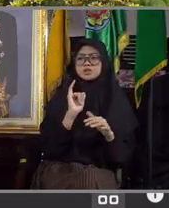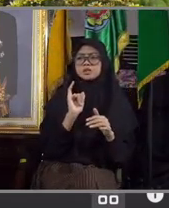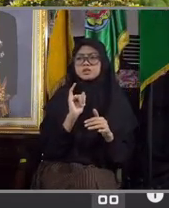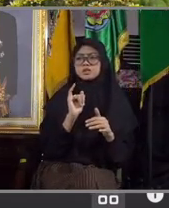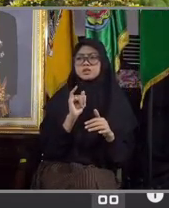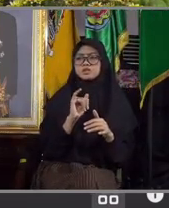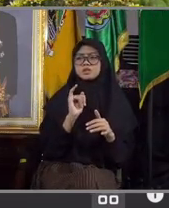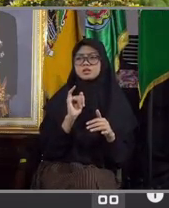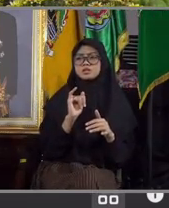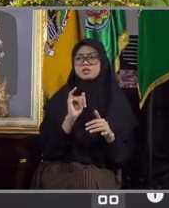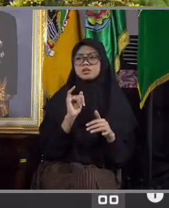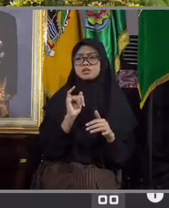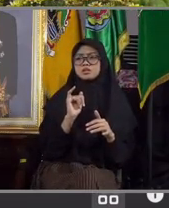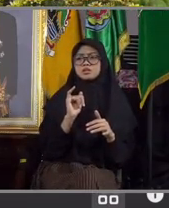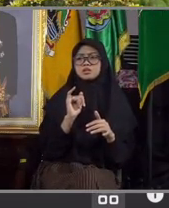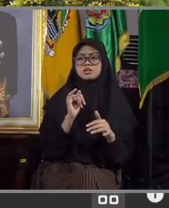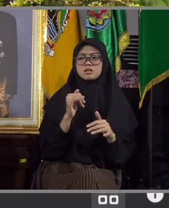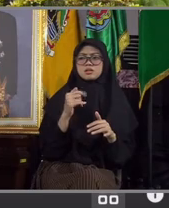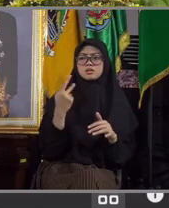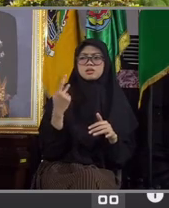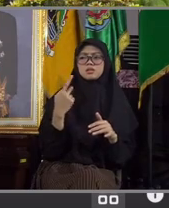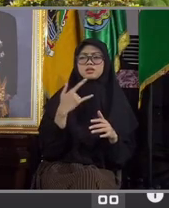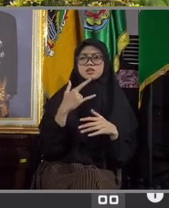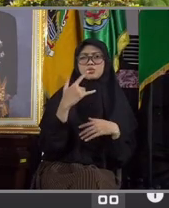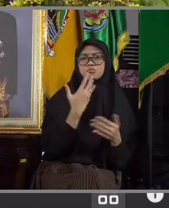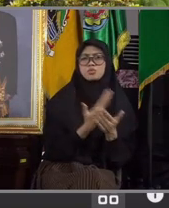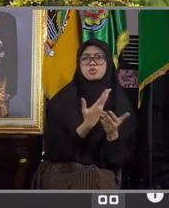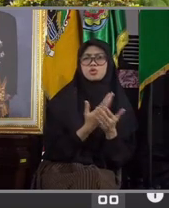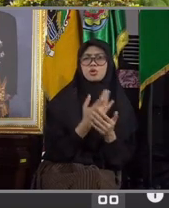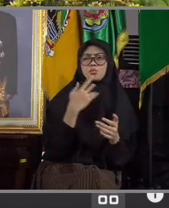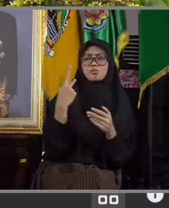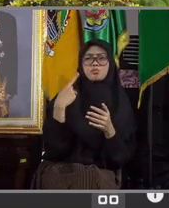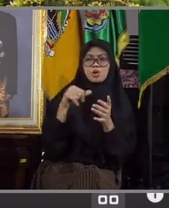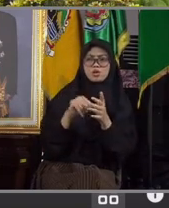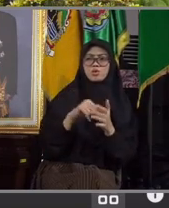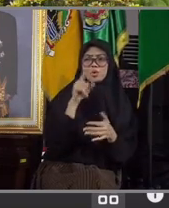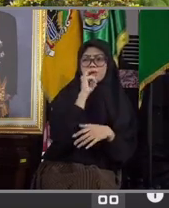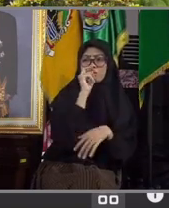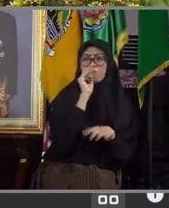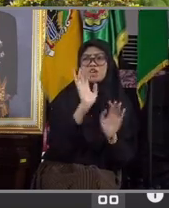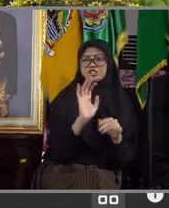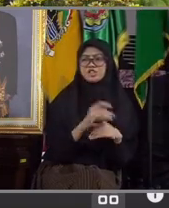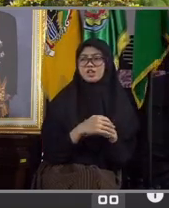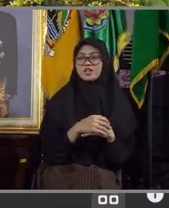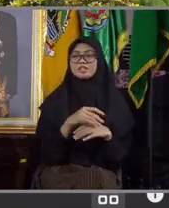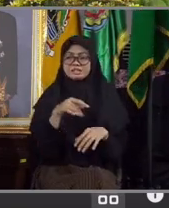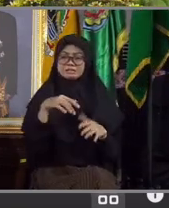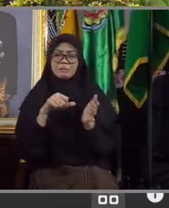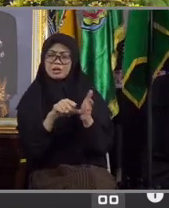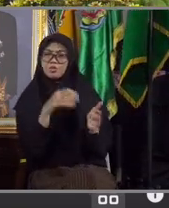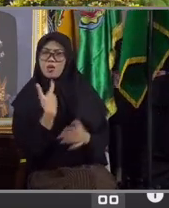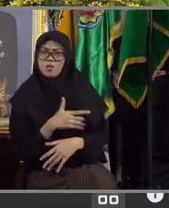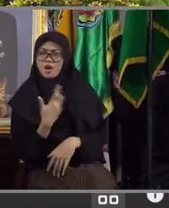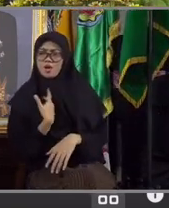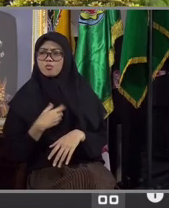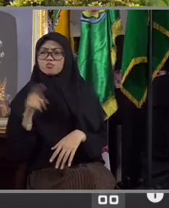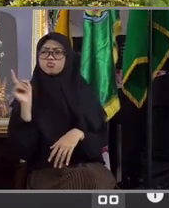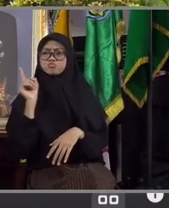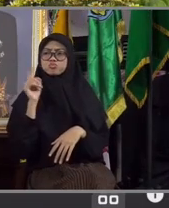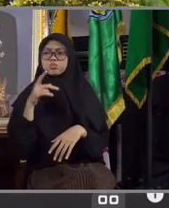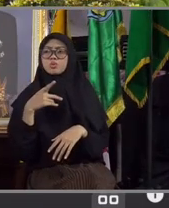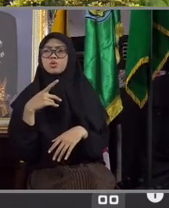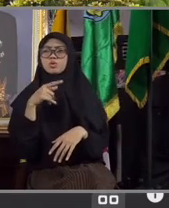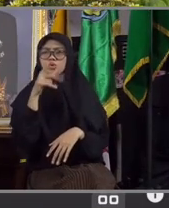memenuhi untuk mohon bantuan dari Bapak. Enggak, aku ora bantu kok. Lho gini lho, nek ketemu sama dia